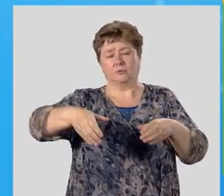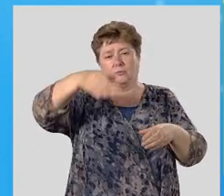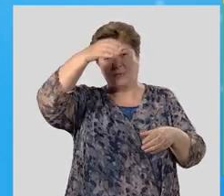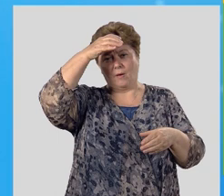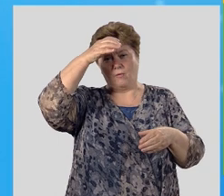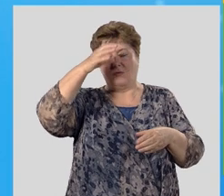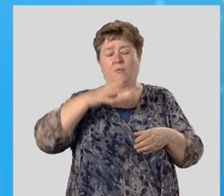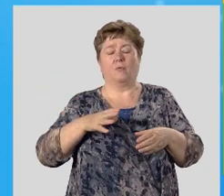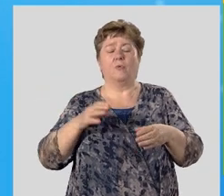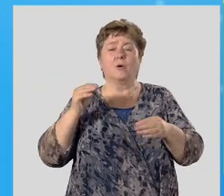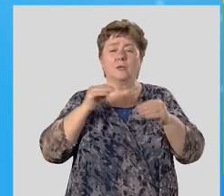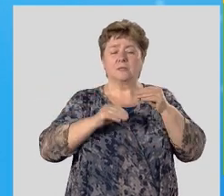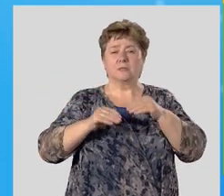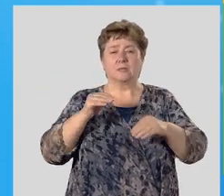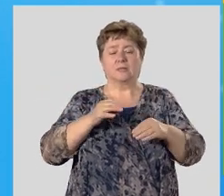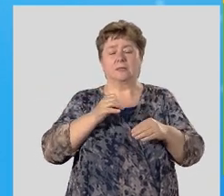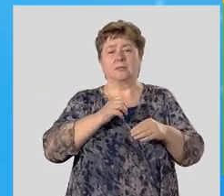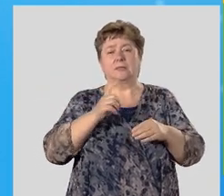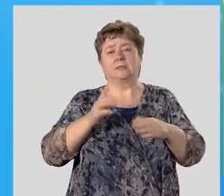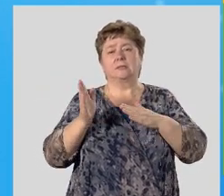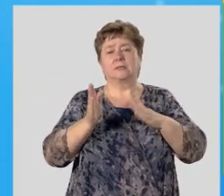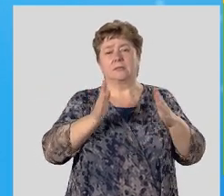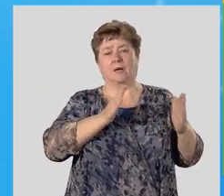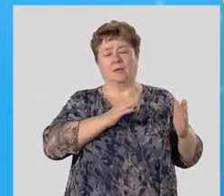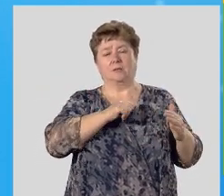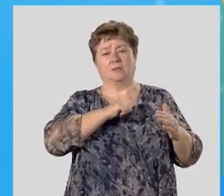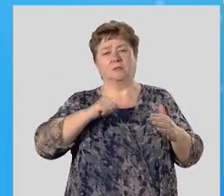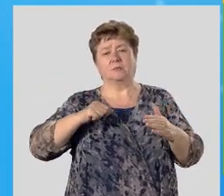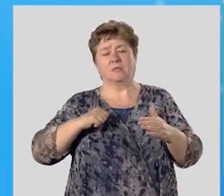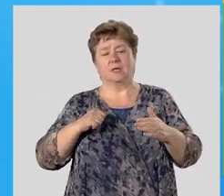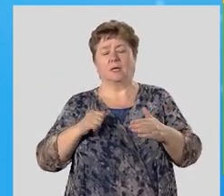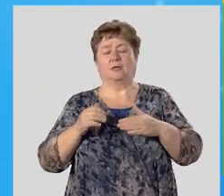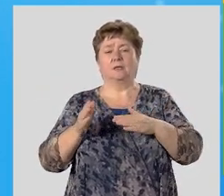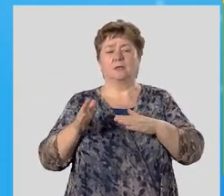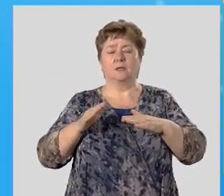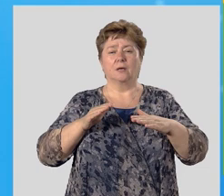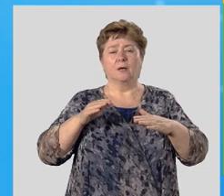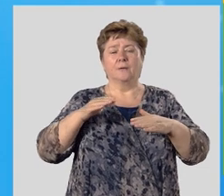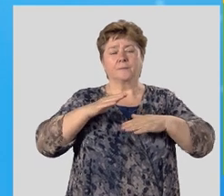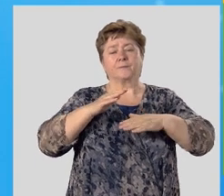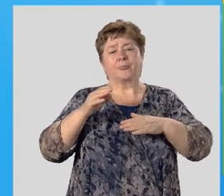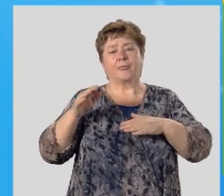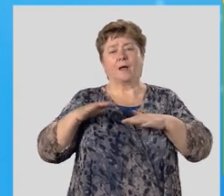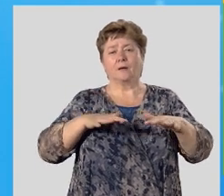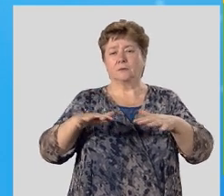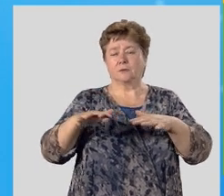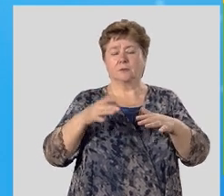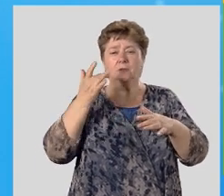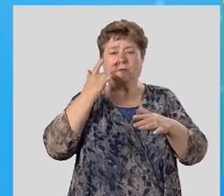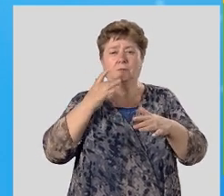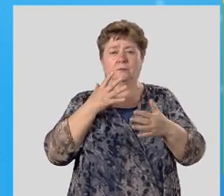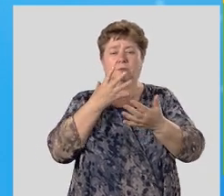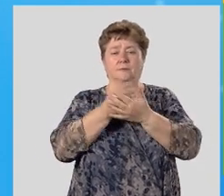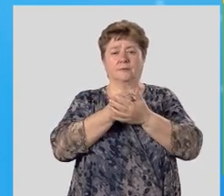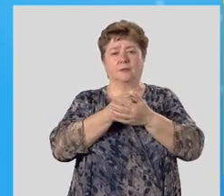науку. Она состоит из ряда самостоятельных дисциплин со своими